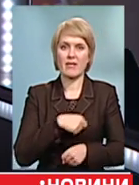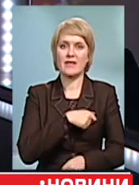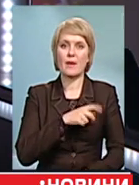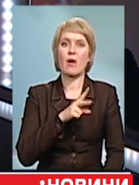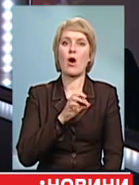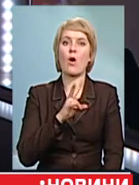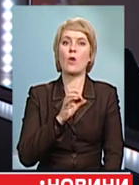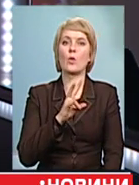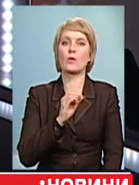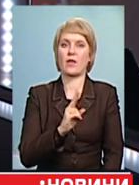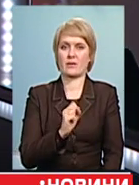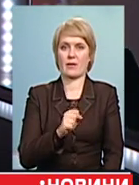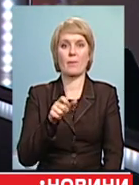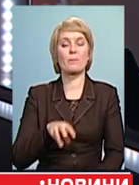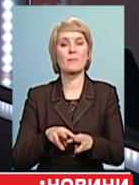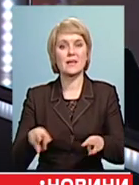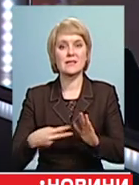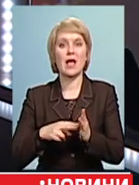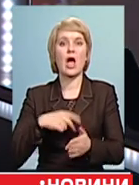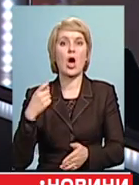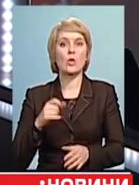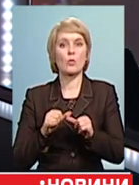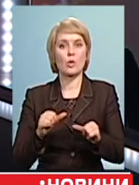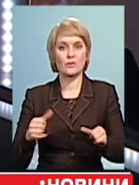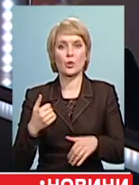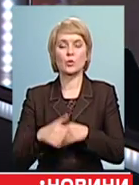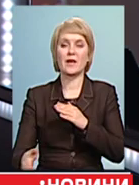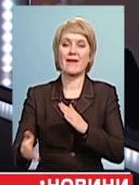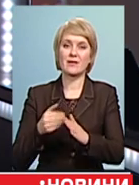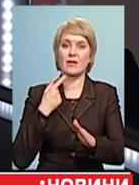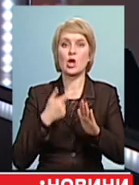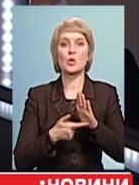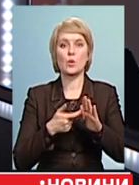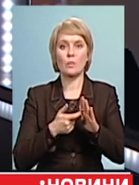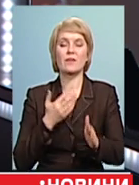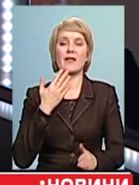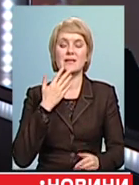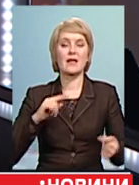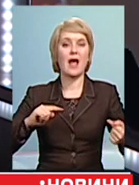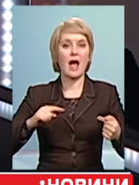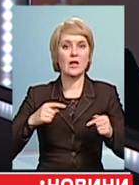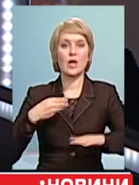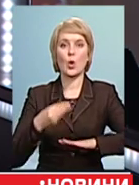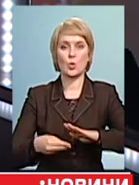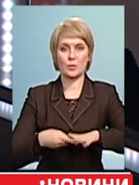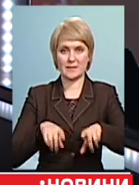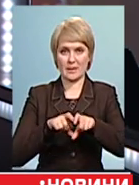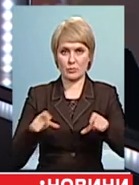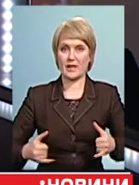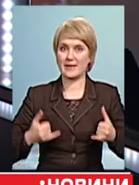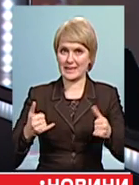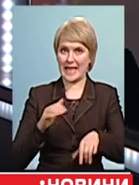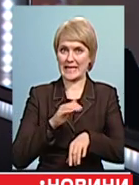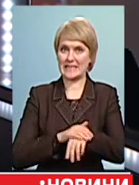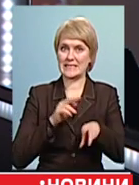Ось міністра економрозвитку Абромавичуса вже викликали на допит в Національне антикорупційне бюро. Для свідчень його